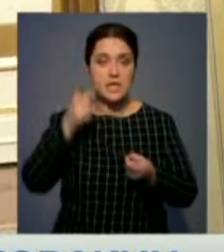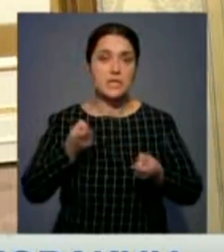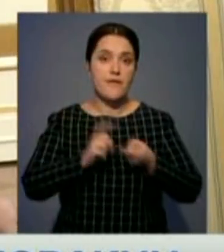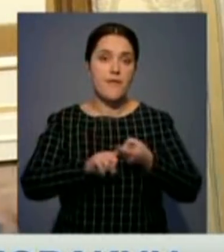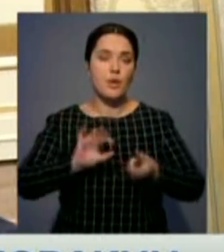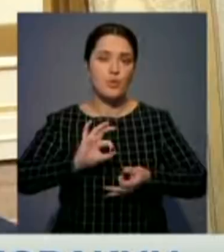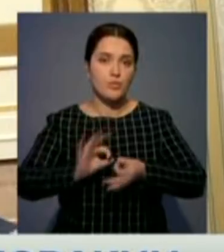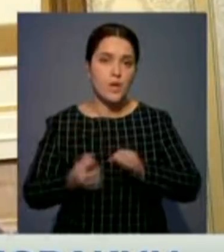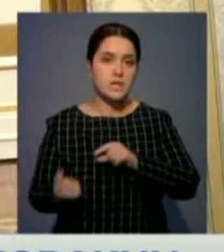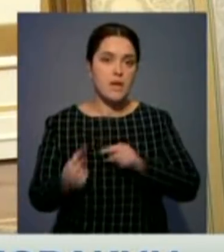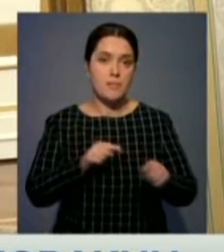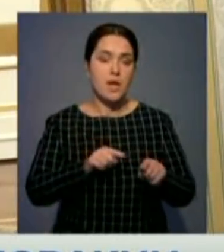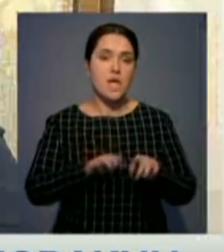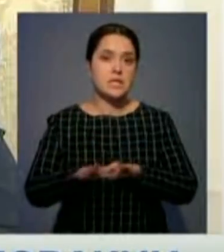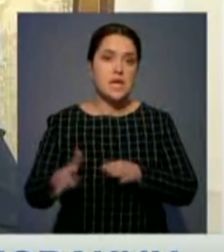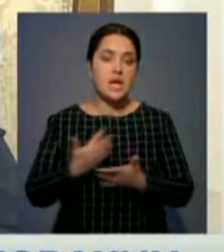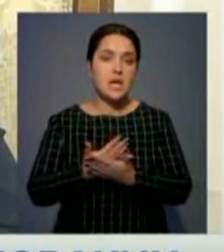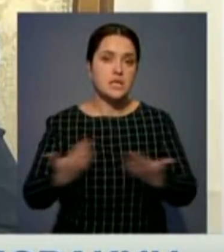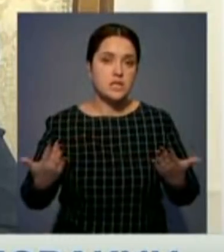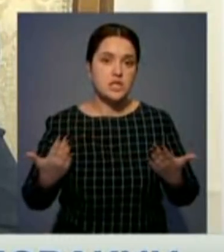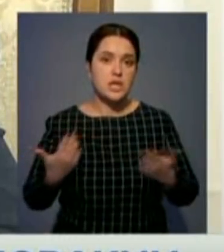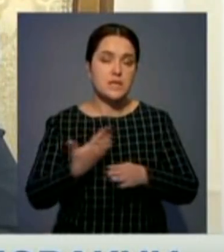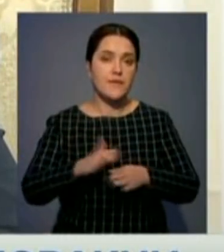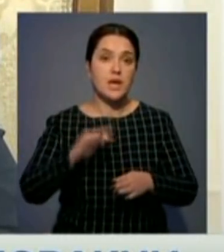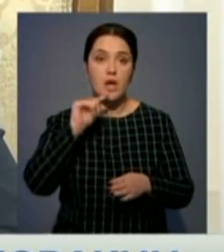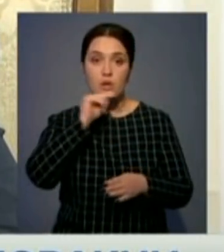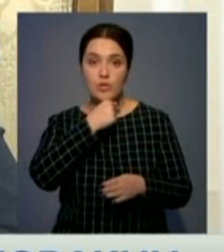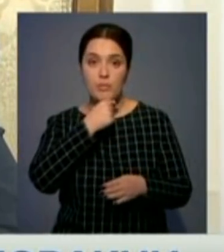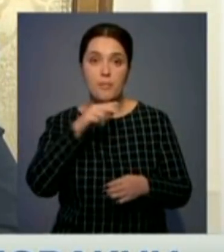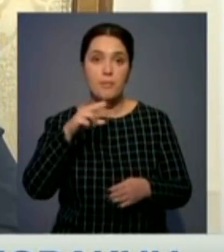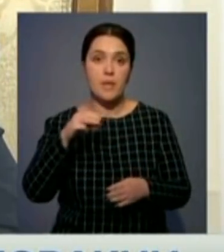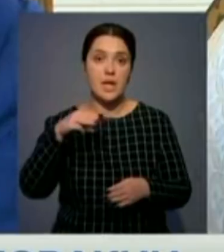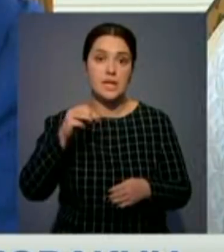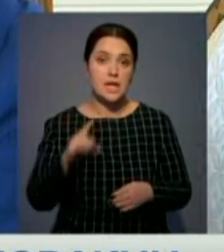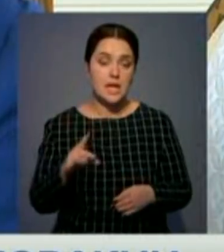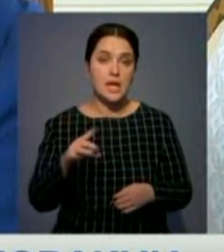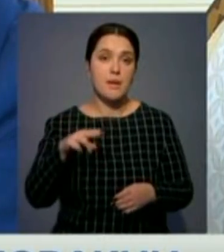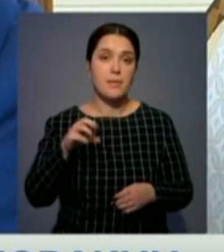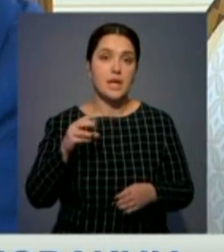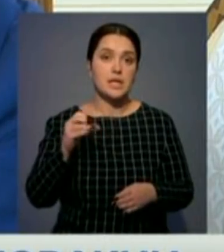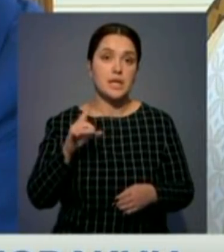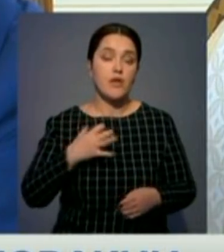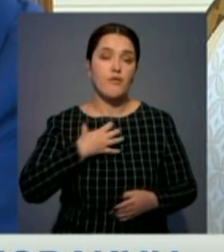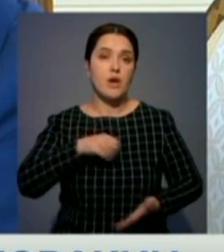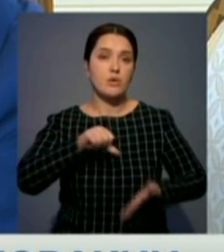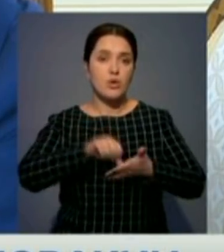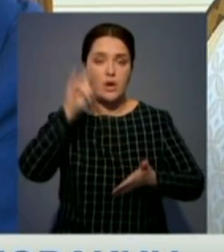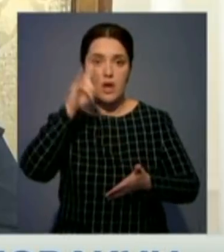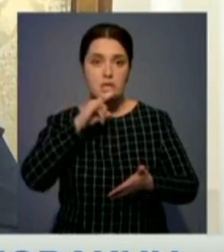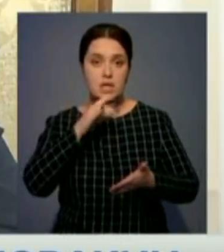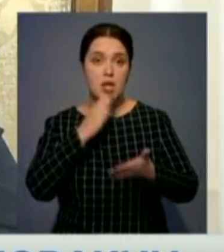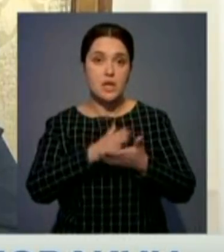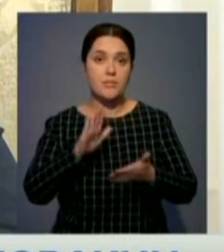углубления взаимодействия в различных сферах экономики. В свою очередь, Петер Пеллегрини подчеркнул важную роль нашей страны в деле установления